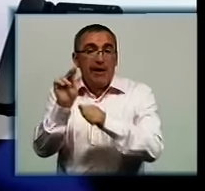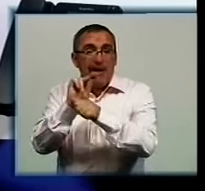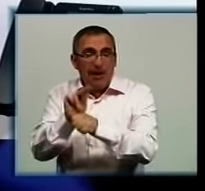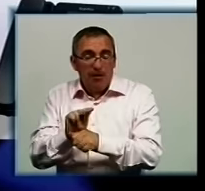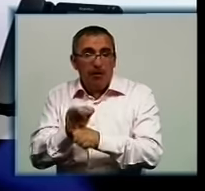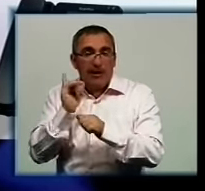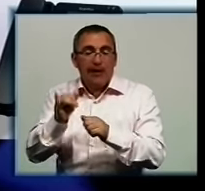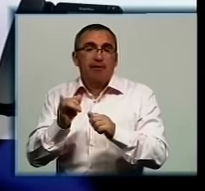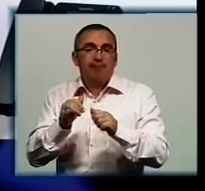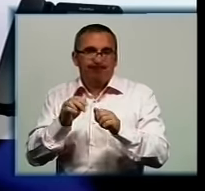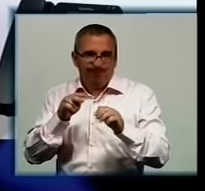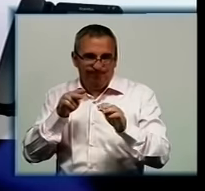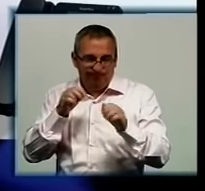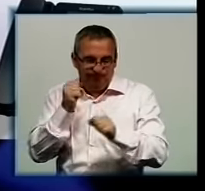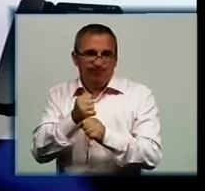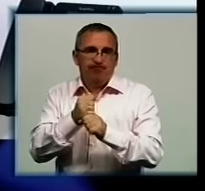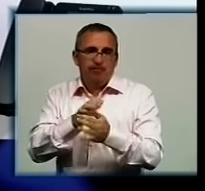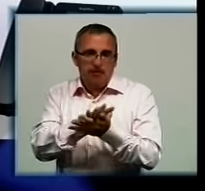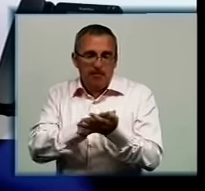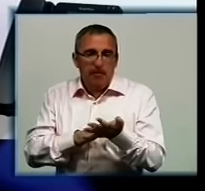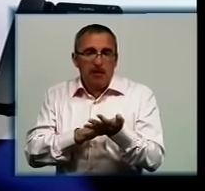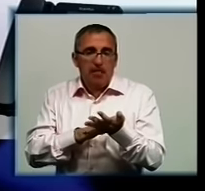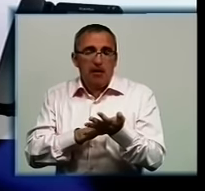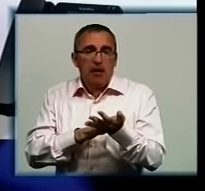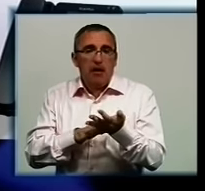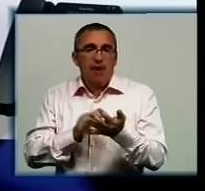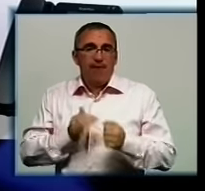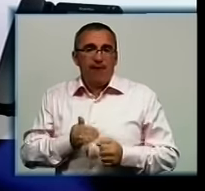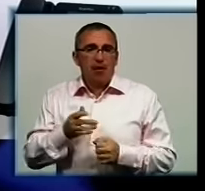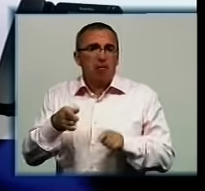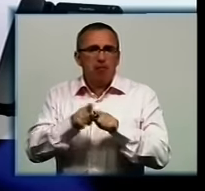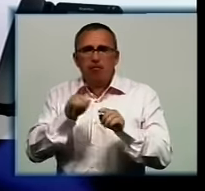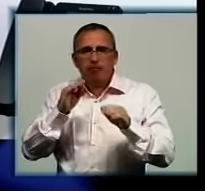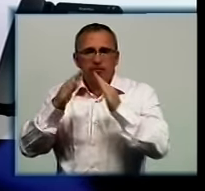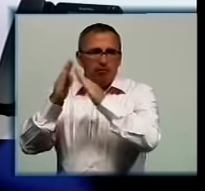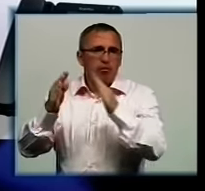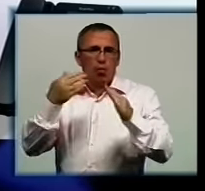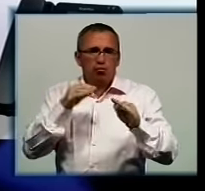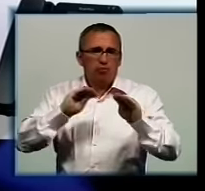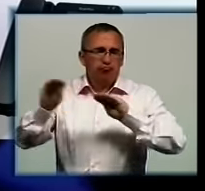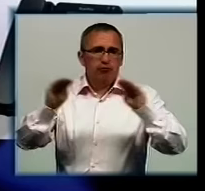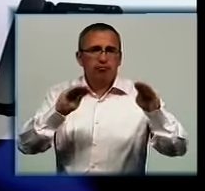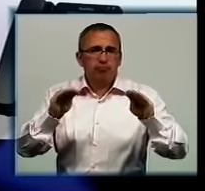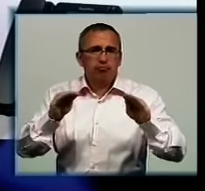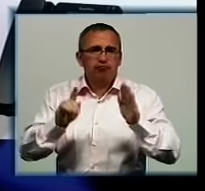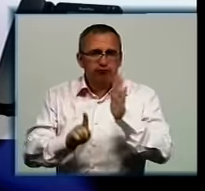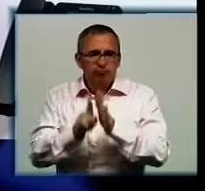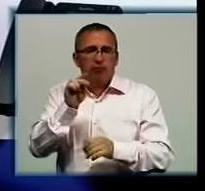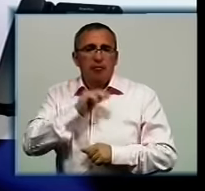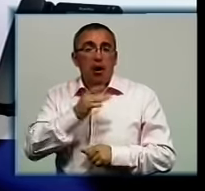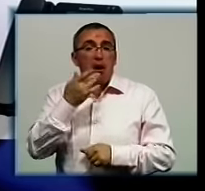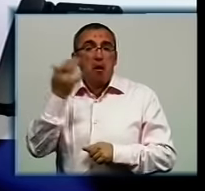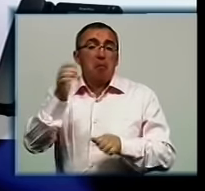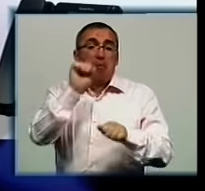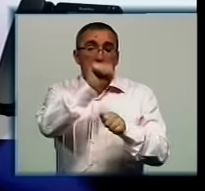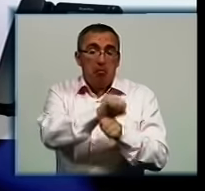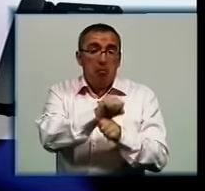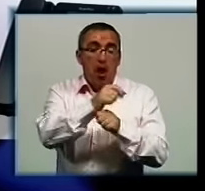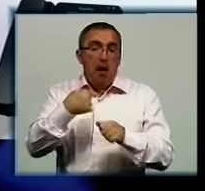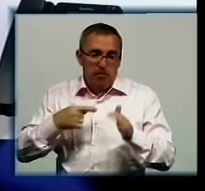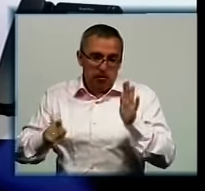відремонтувати і запустити. Агрофірма «Розкішна» багато таких об'єктів вже запустила, таких от, які з радянських часів стояли, а ми